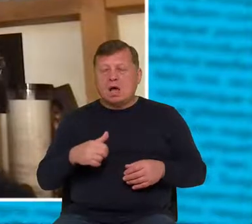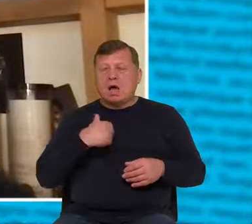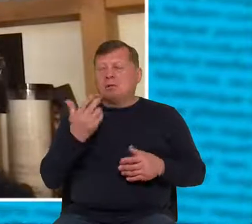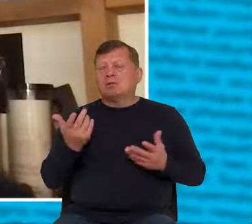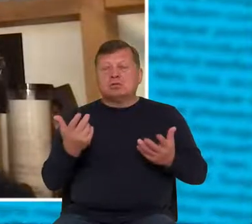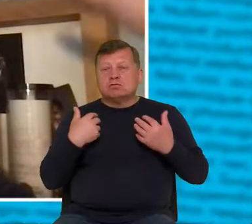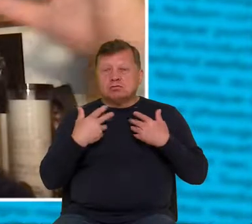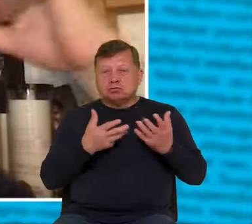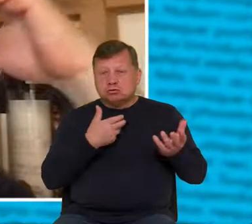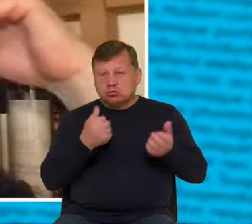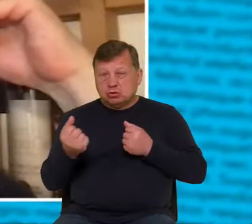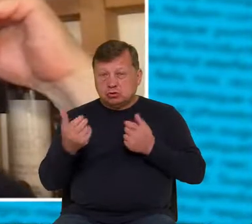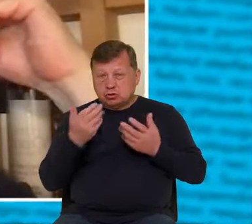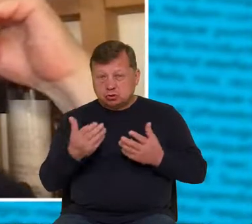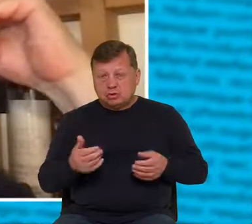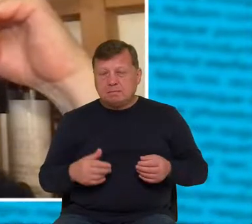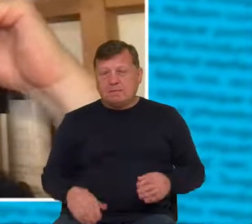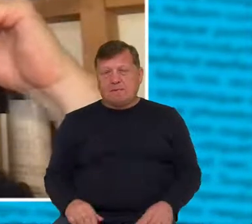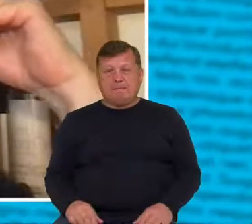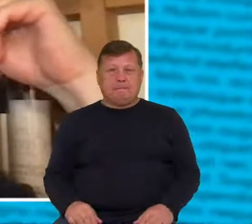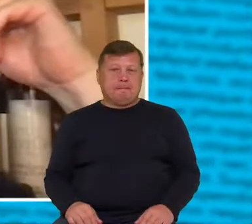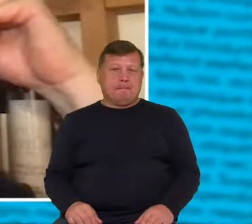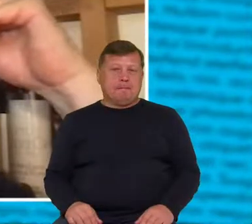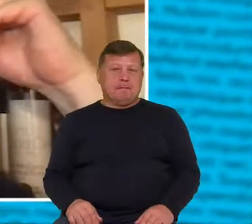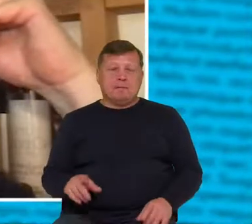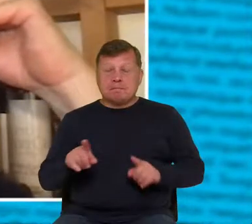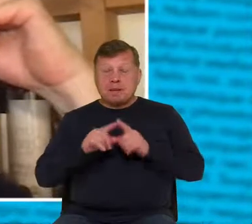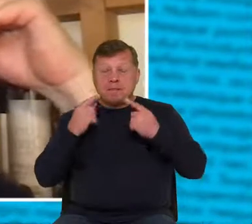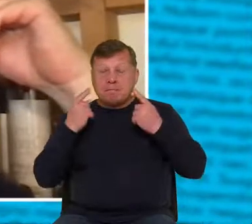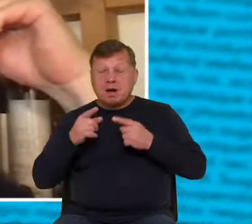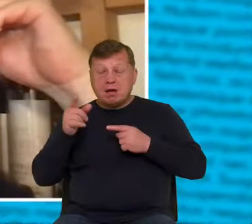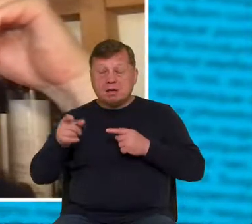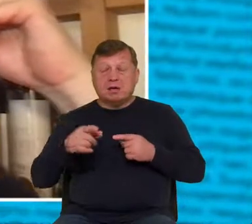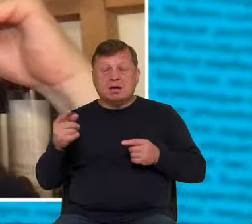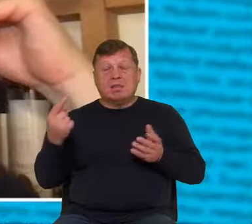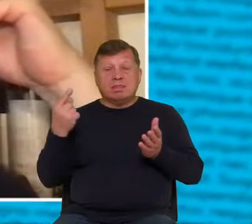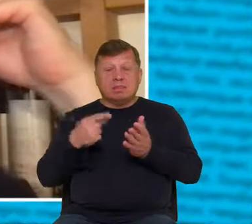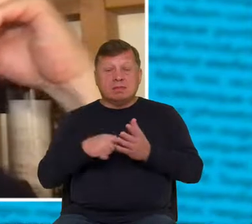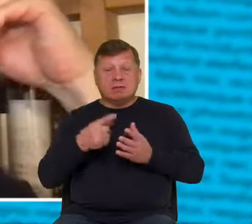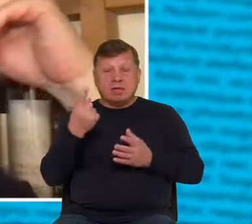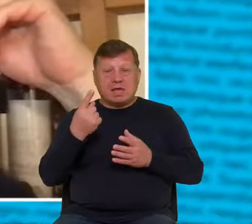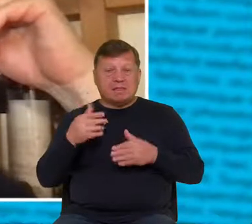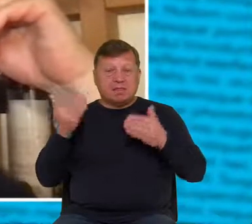prawda? Sedno Szeherezady, Tysiąca Jednej Nocy, Bośni z Tysiąca Jednej Nocy.